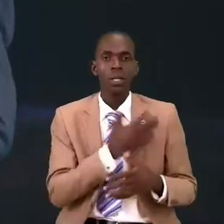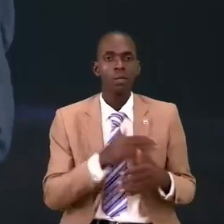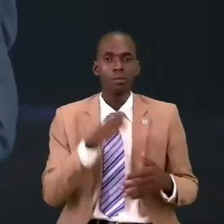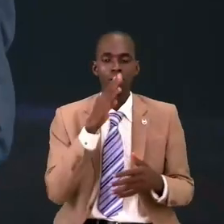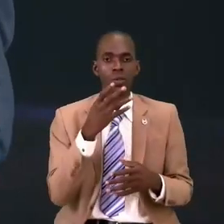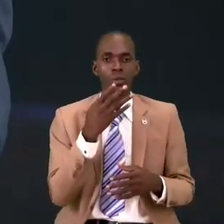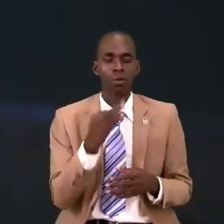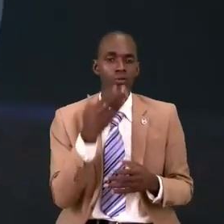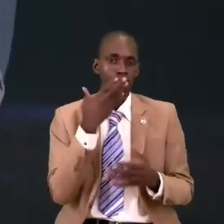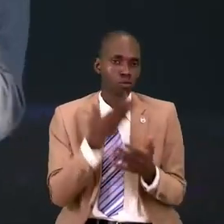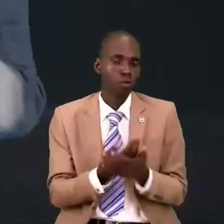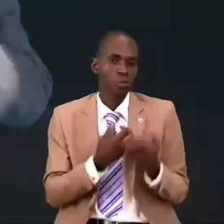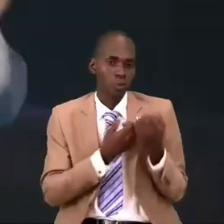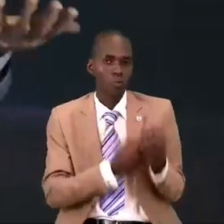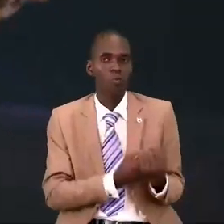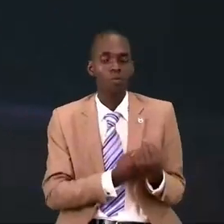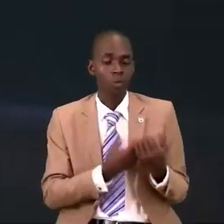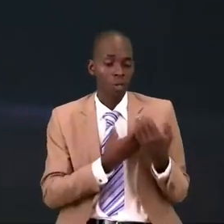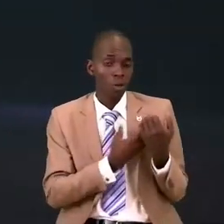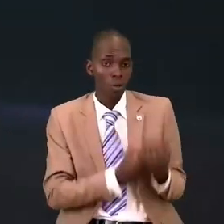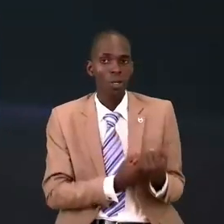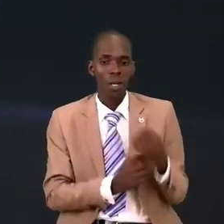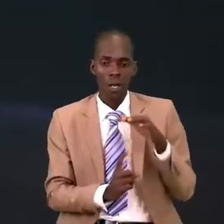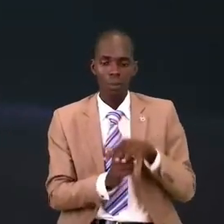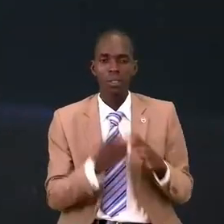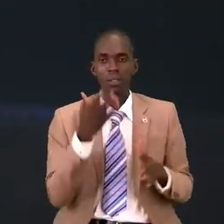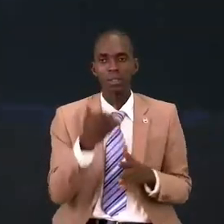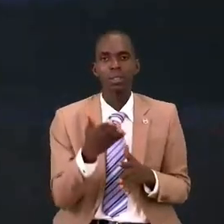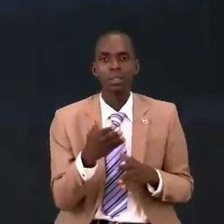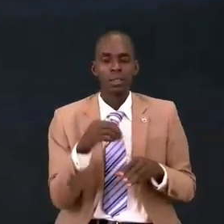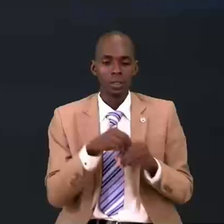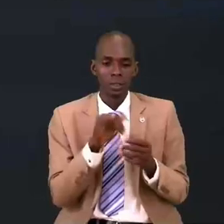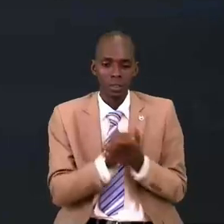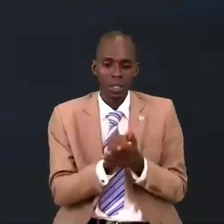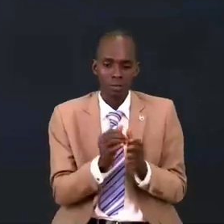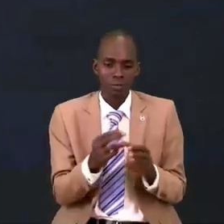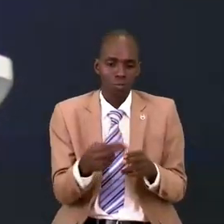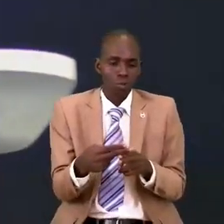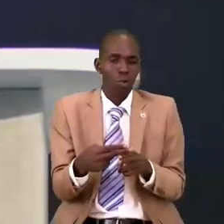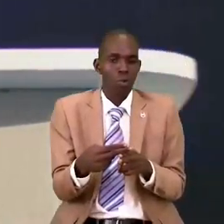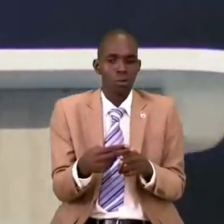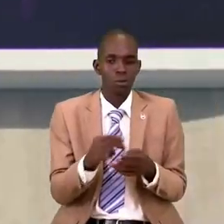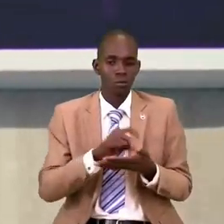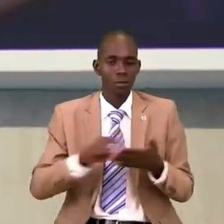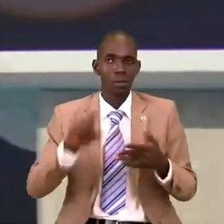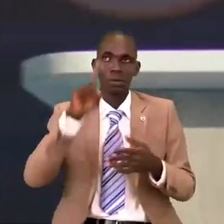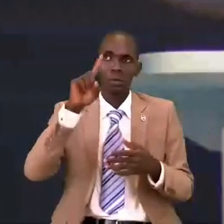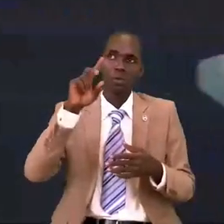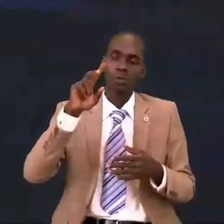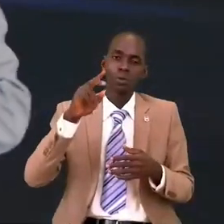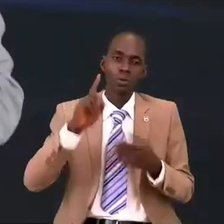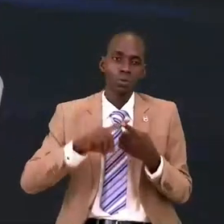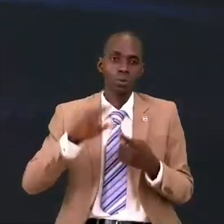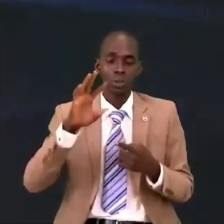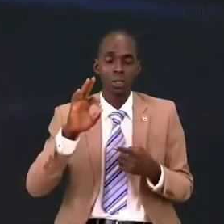ce court passage, 1, 2, 3, 3 fois. Nous avons besoin du courage, même pour être sauvés,